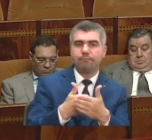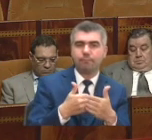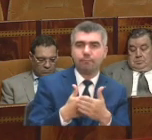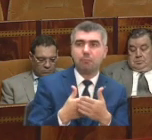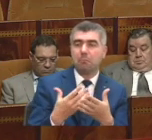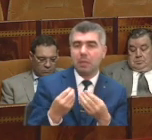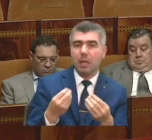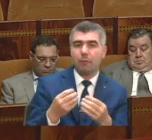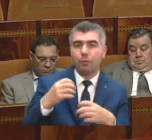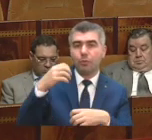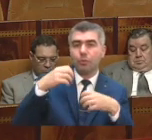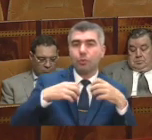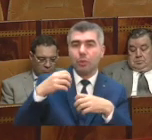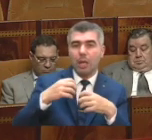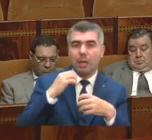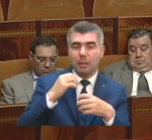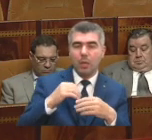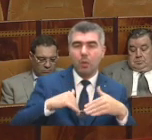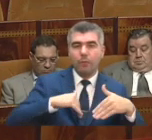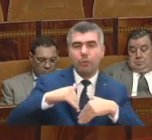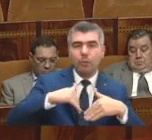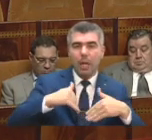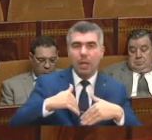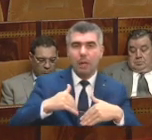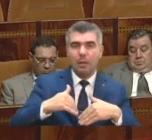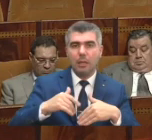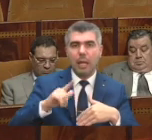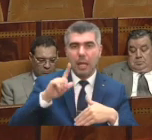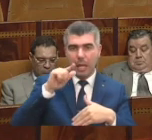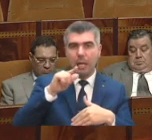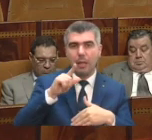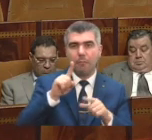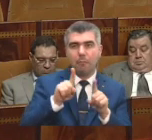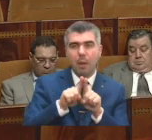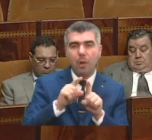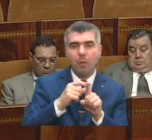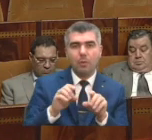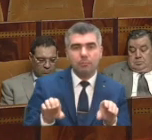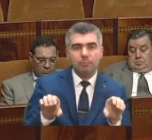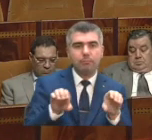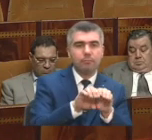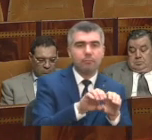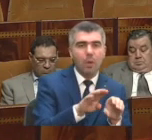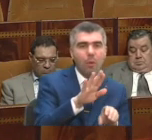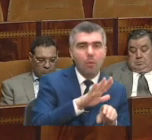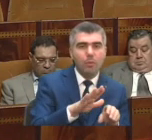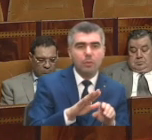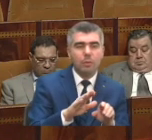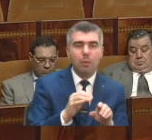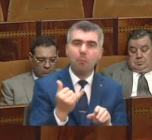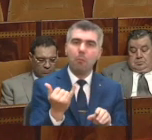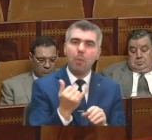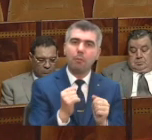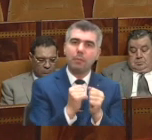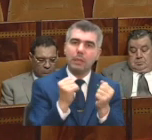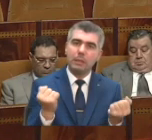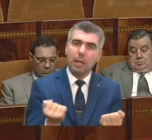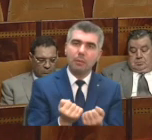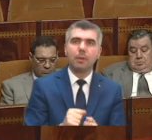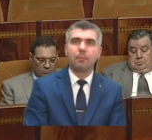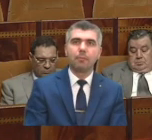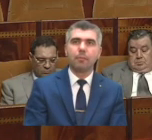ما زالت هناك مسالك طرقية تعتبر تحديا حقيقي لربط هذه المناطق بعجلة التنمية